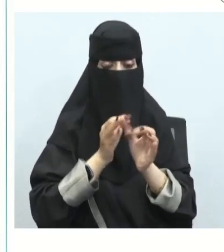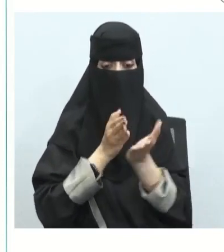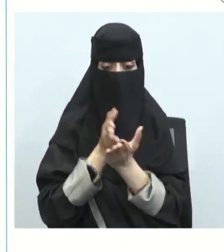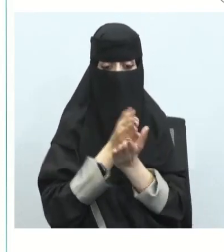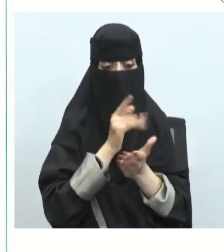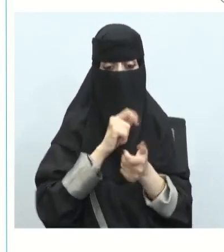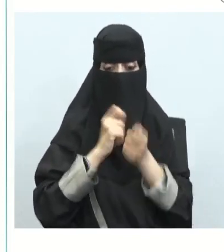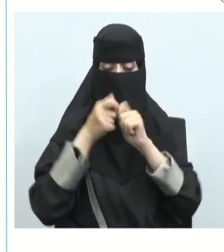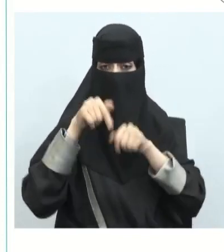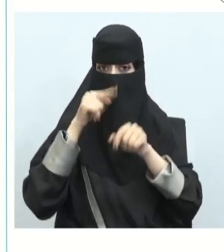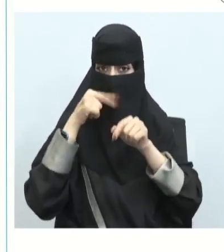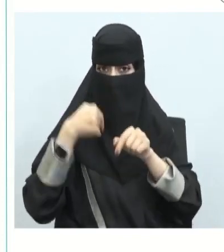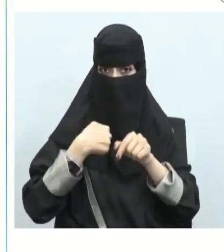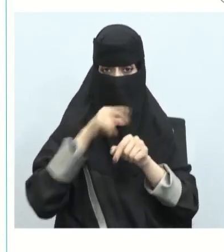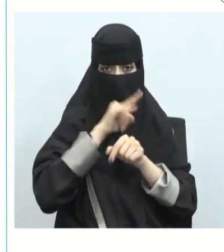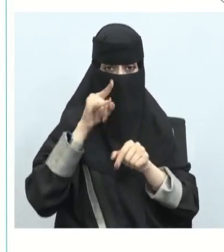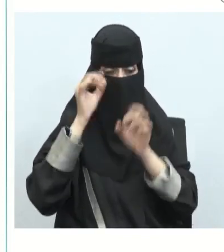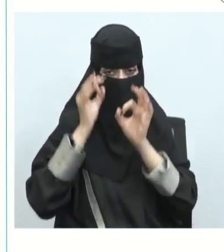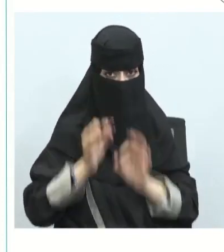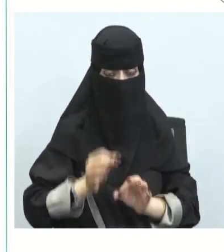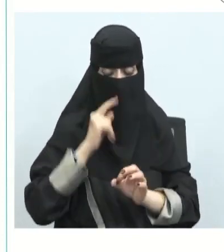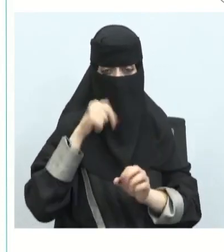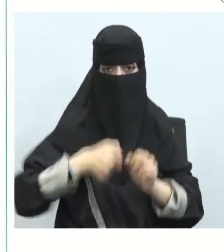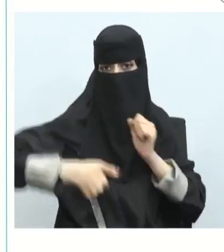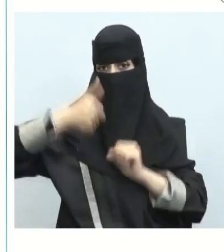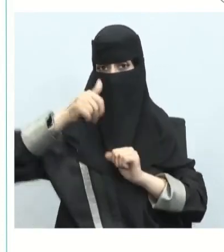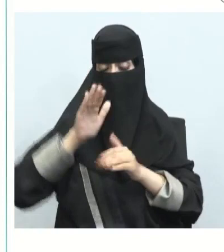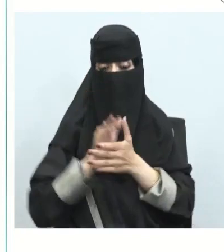كنت لست متاكد من النتيجه التي